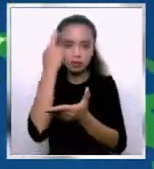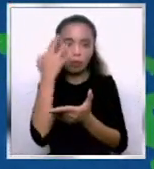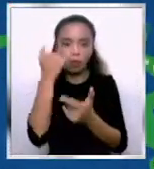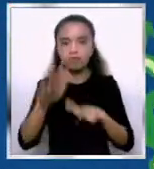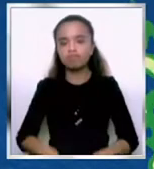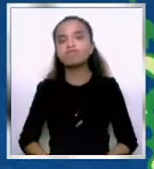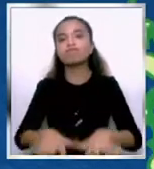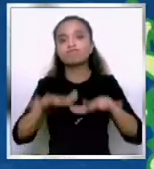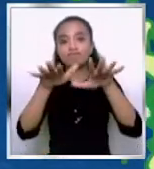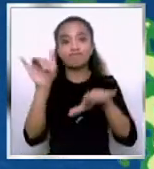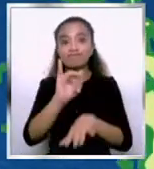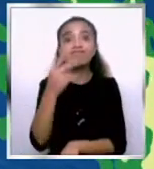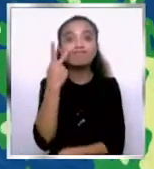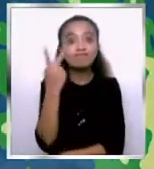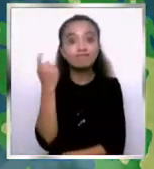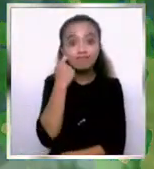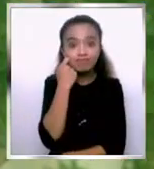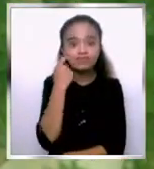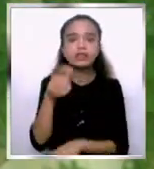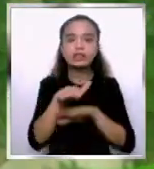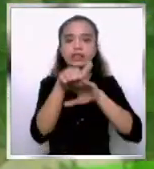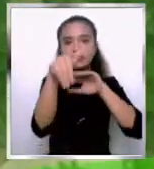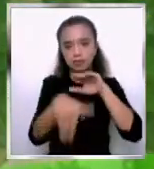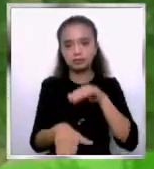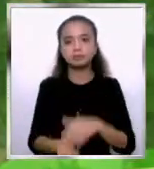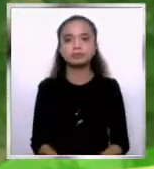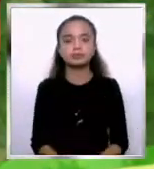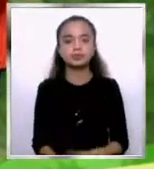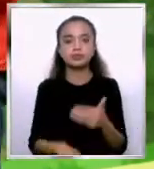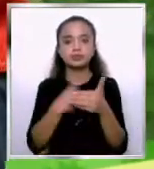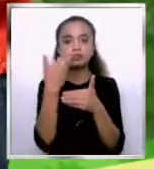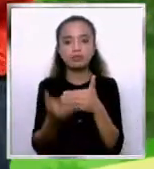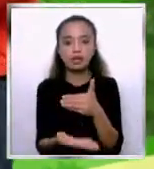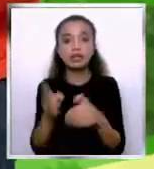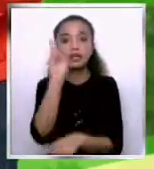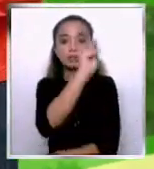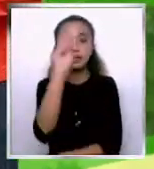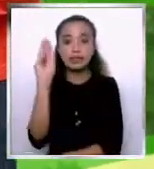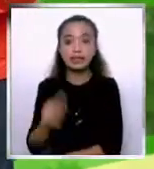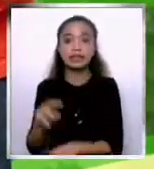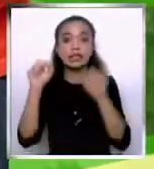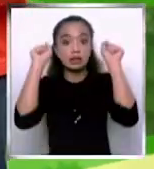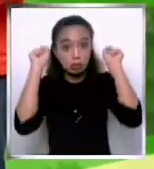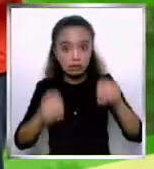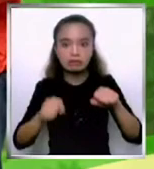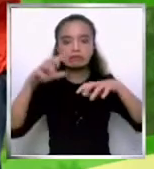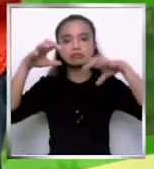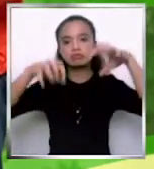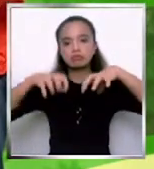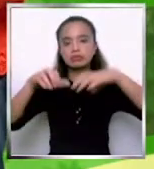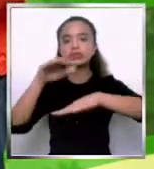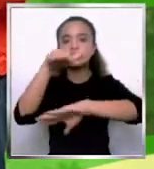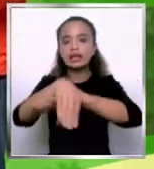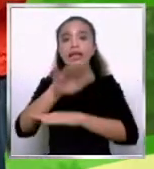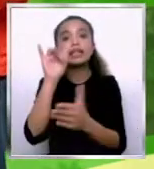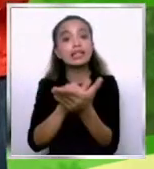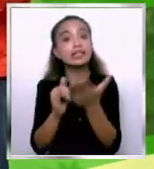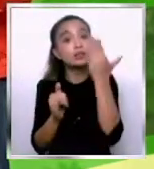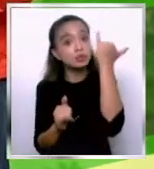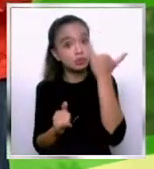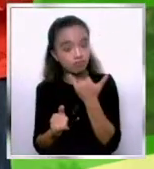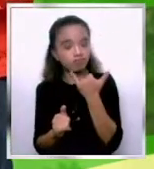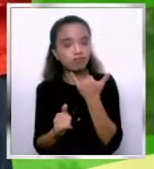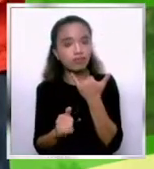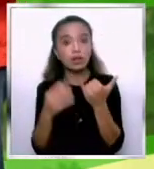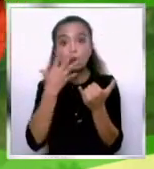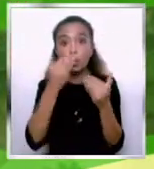nyo kanina at mga landslide. Sa Metro Manila, may chance rin ng thunderstorms pagdating sa hapon. Kaya mga kapuso, yung mga lalabas